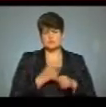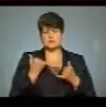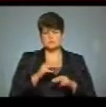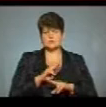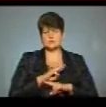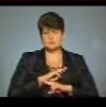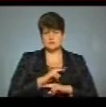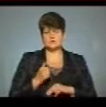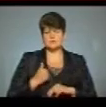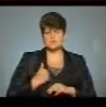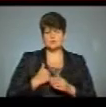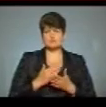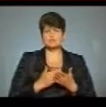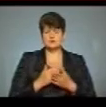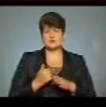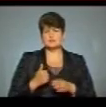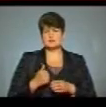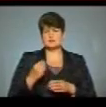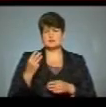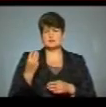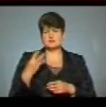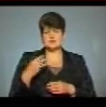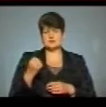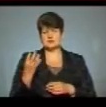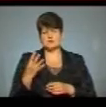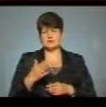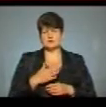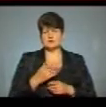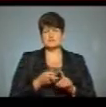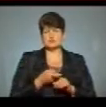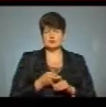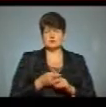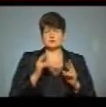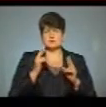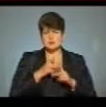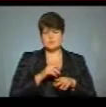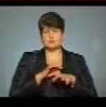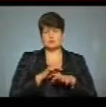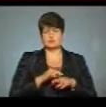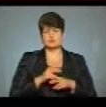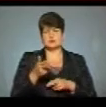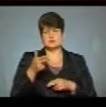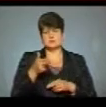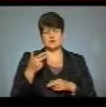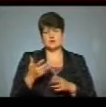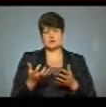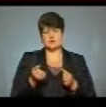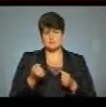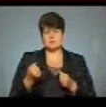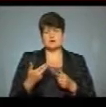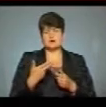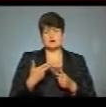життя військовослужбовець військової частини 3014, який внаслідок необережного поводження зі зброєю отримав вогнепальне